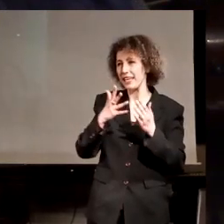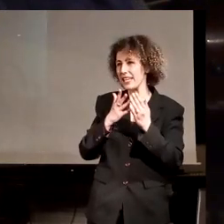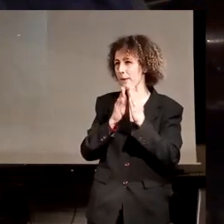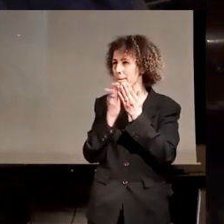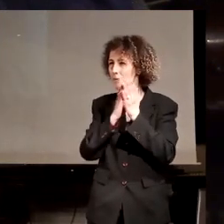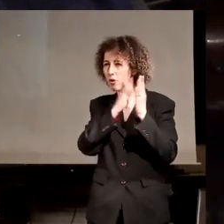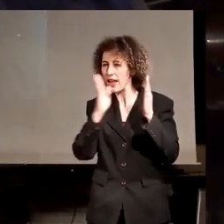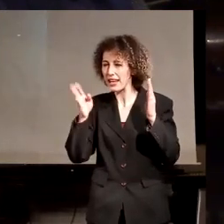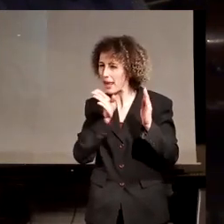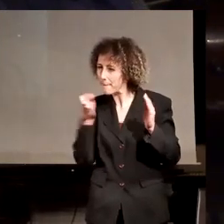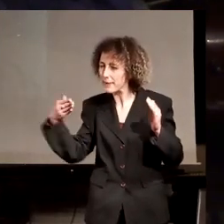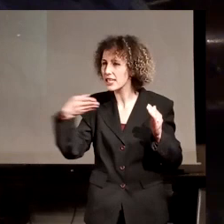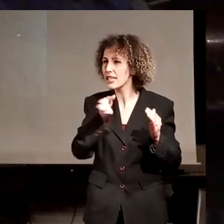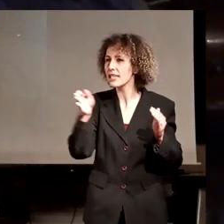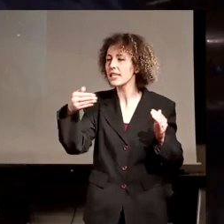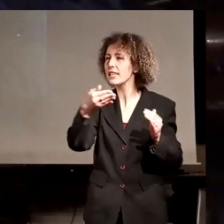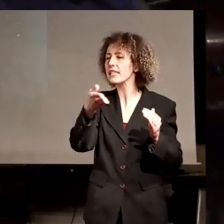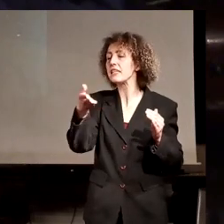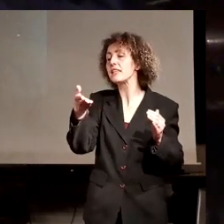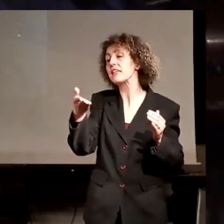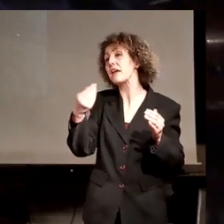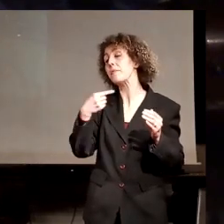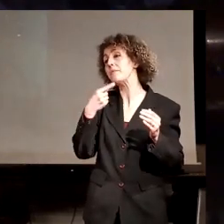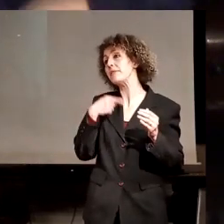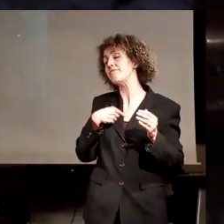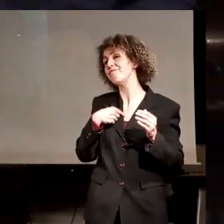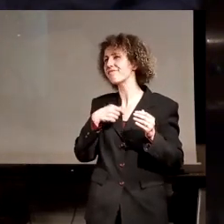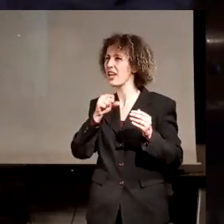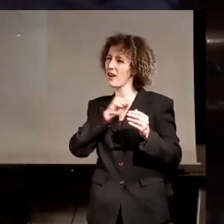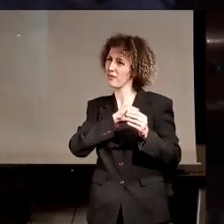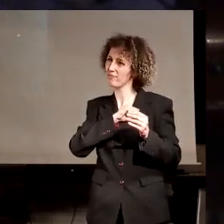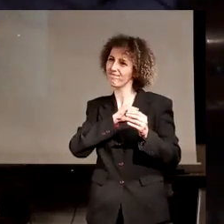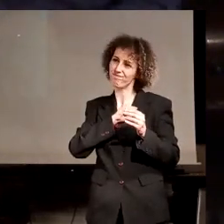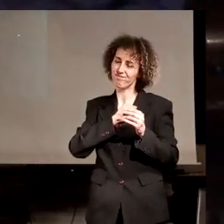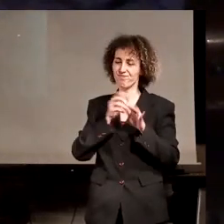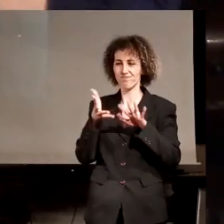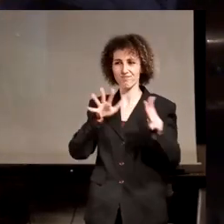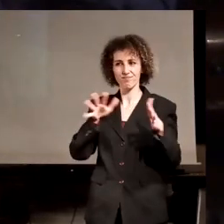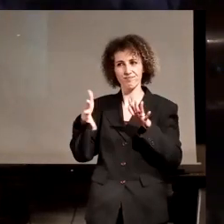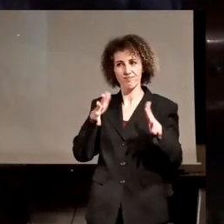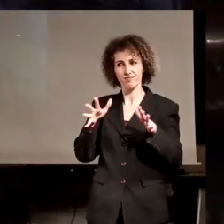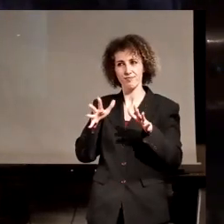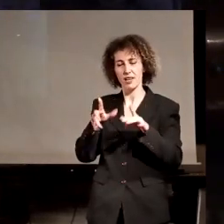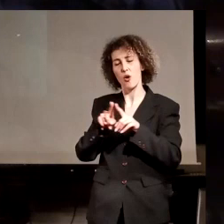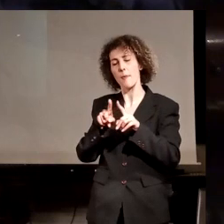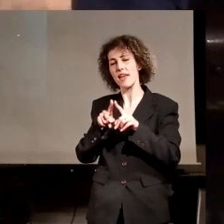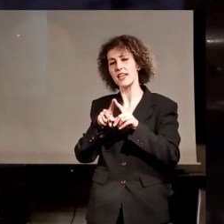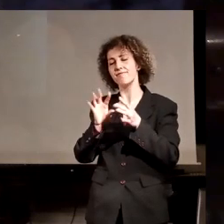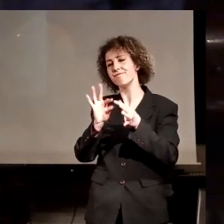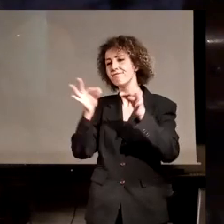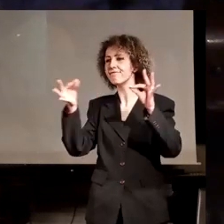labirintica che non mi convince del tutto che mi sembra molto la formuletta facilmente inseribile